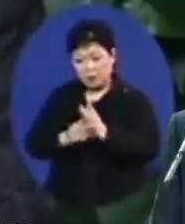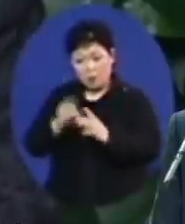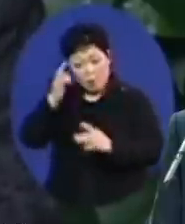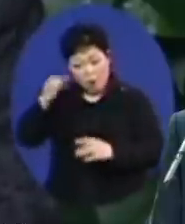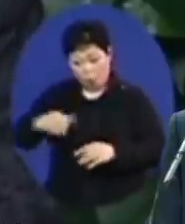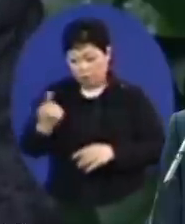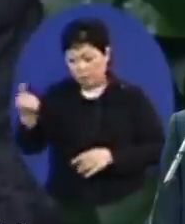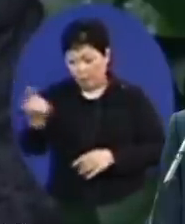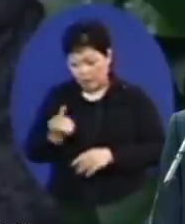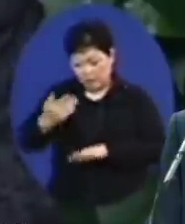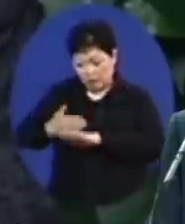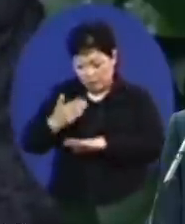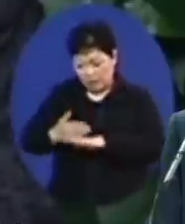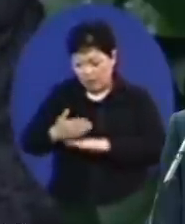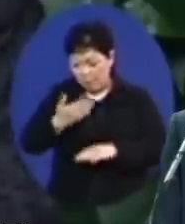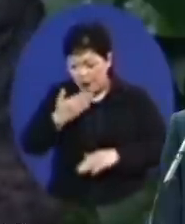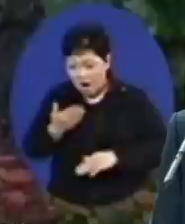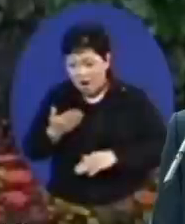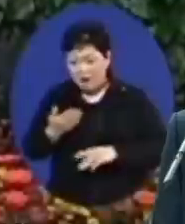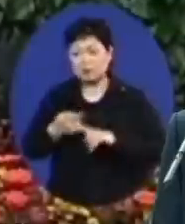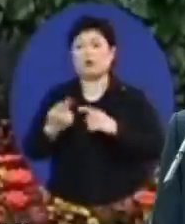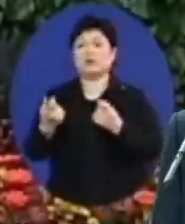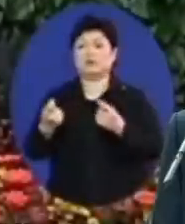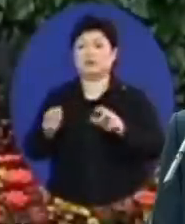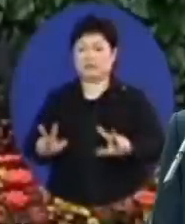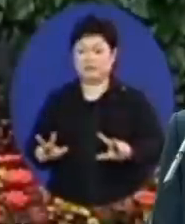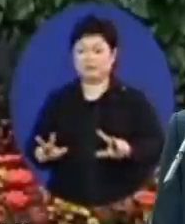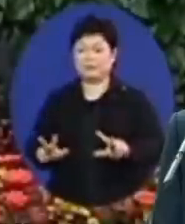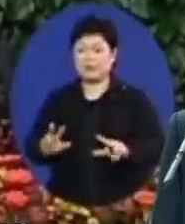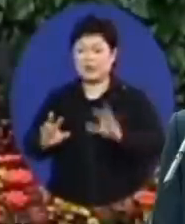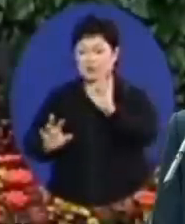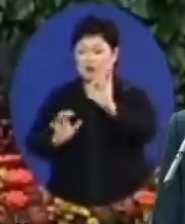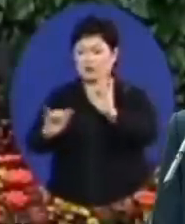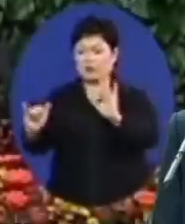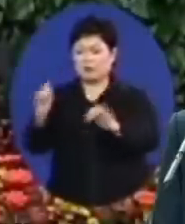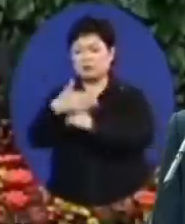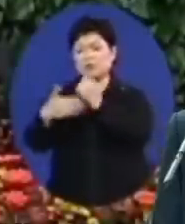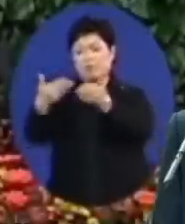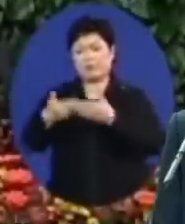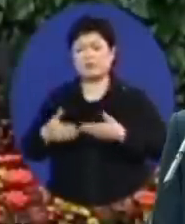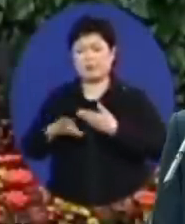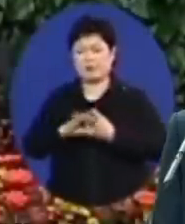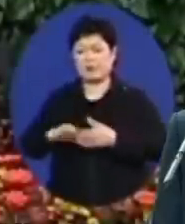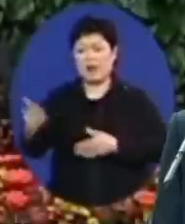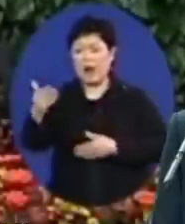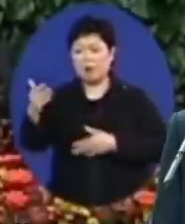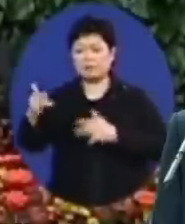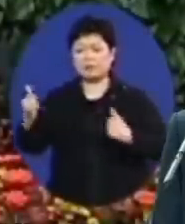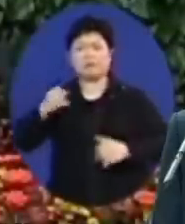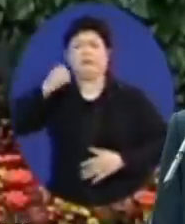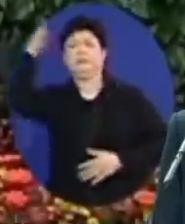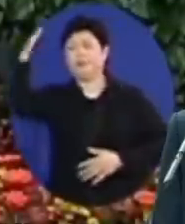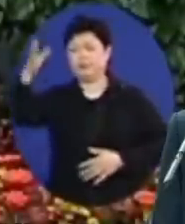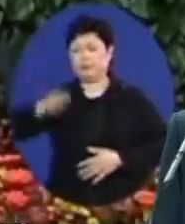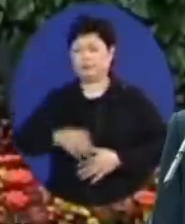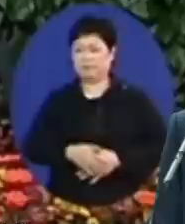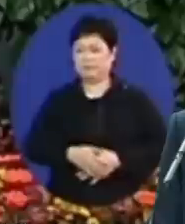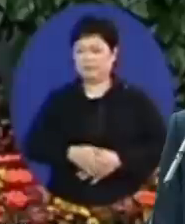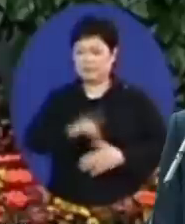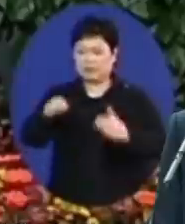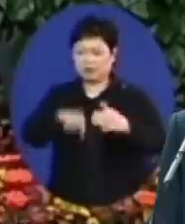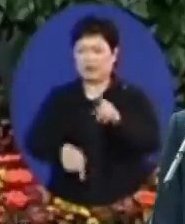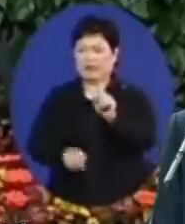감사를 하느냐 그렇게 말하셨습니다. 오늘날 10명이 은혜를 받으면 9명은 잊어버리고 그